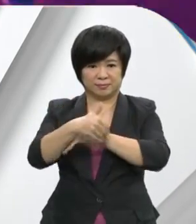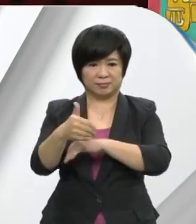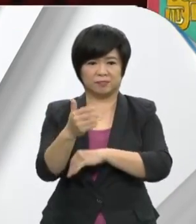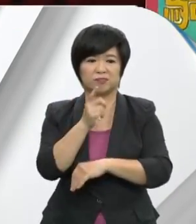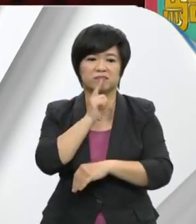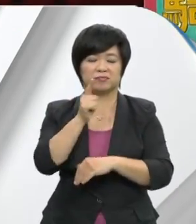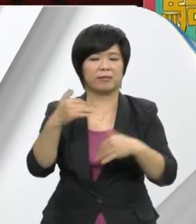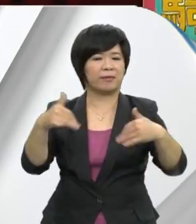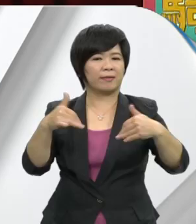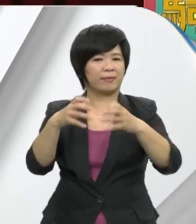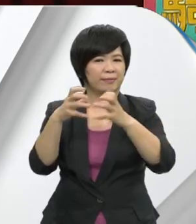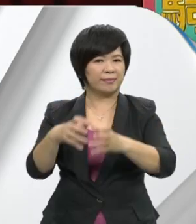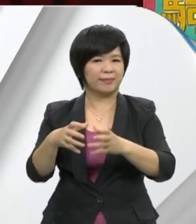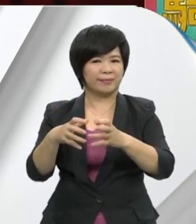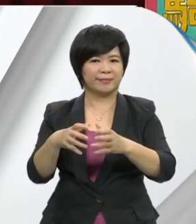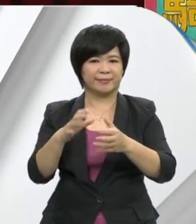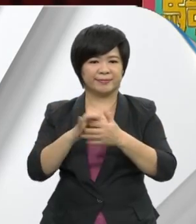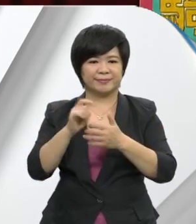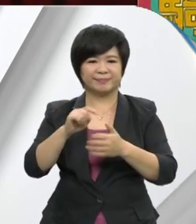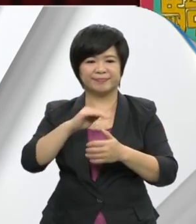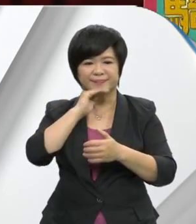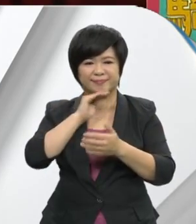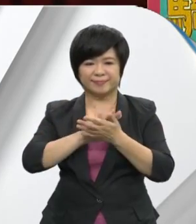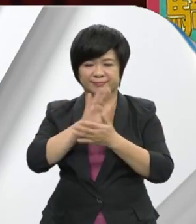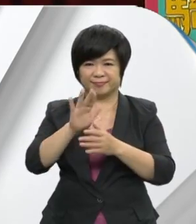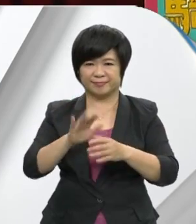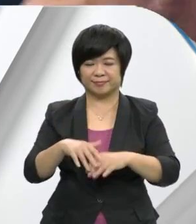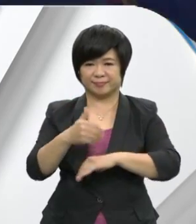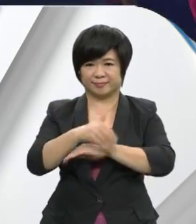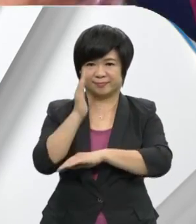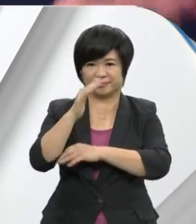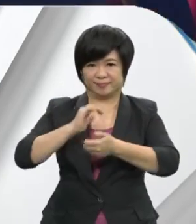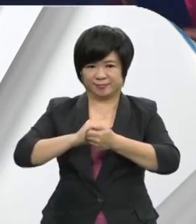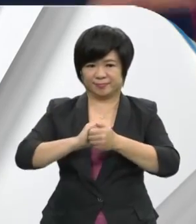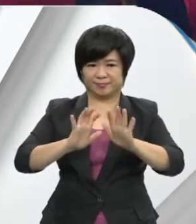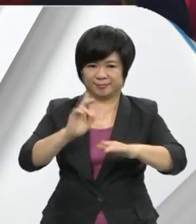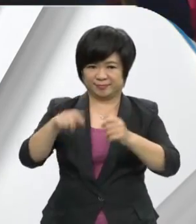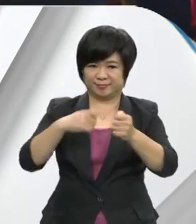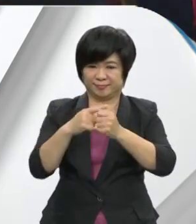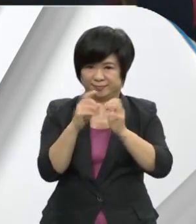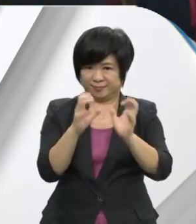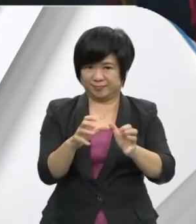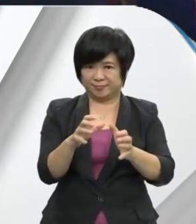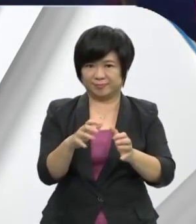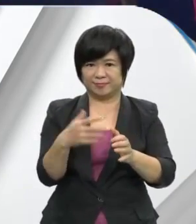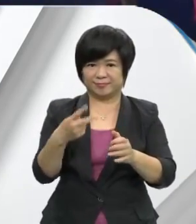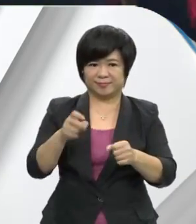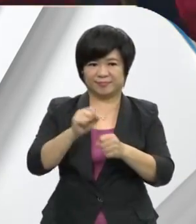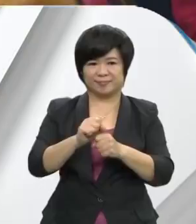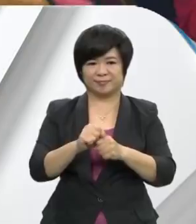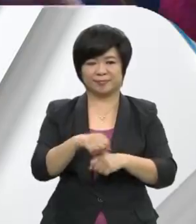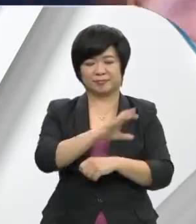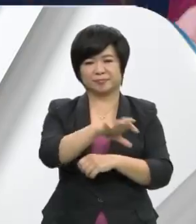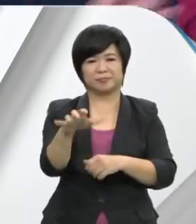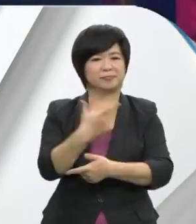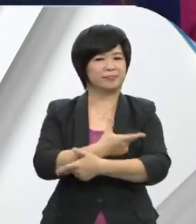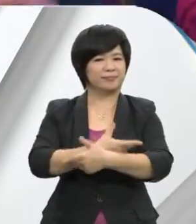努力学习中心沟通了后，用公所每个听筒经验来判，希望日本全应该老人